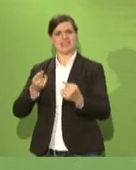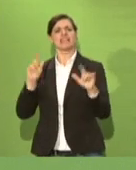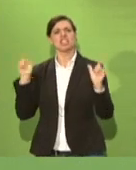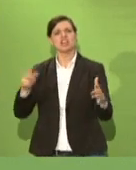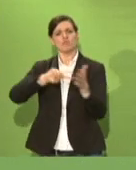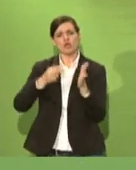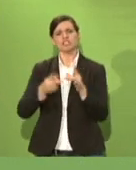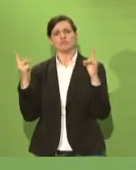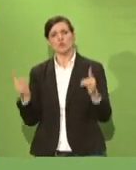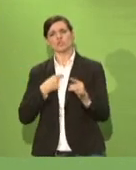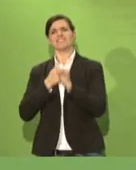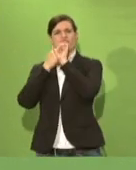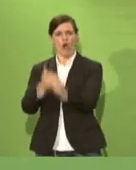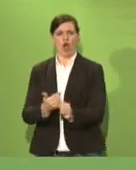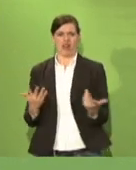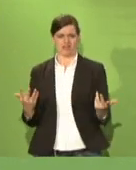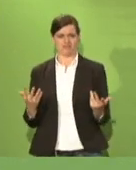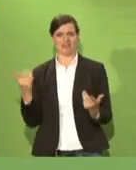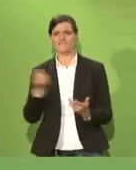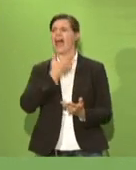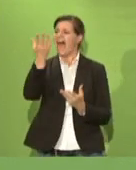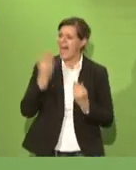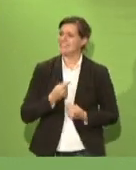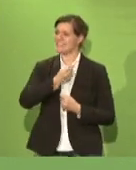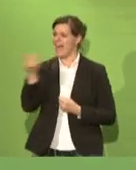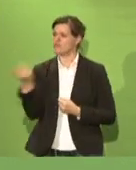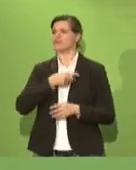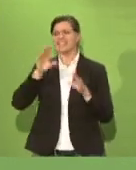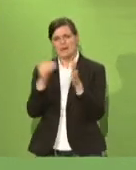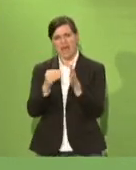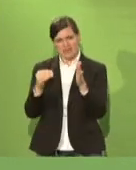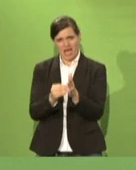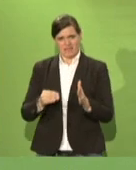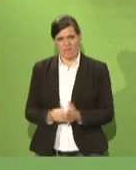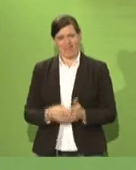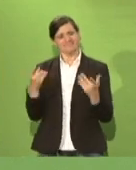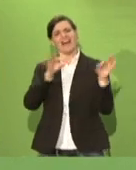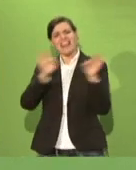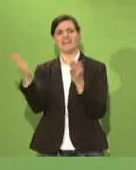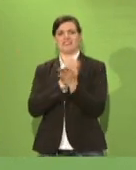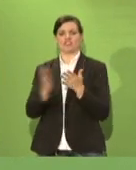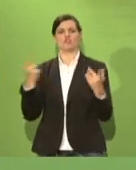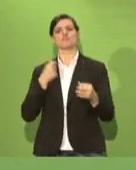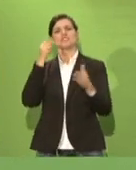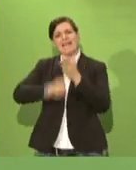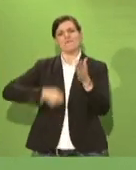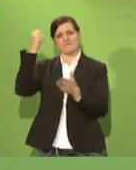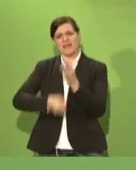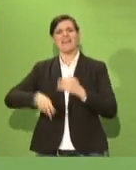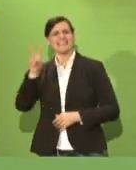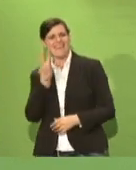uns hinter versammeln, als Einladung an alle mitzumachen. Und diese Leitentscheidung, darum muss man kämpfen, jeden